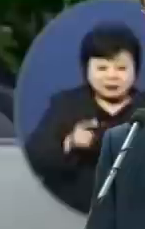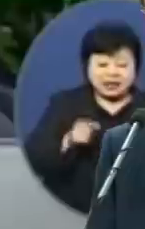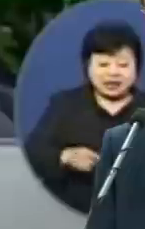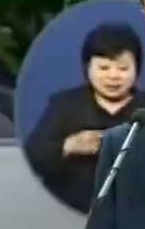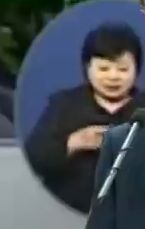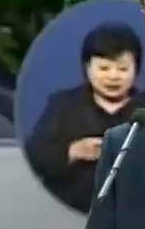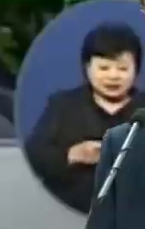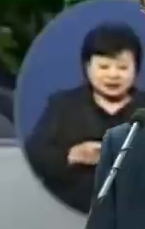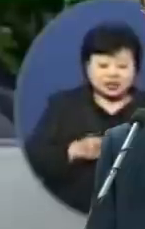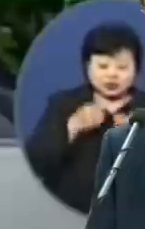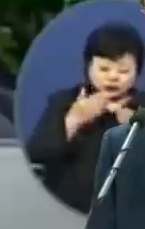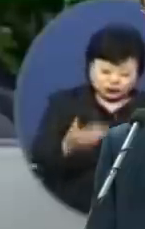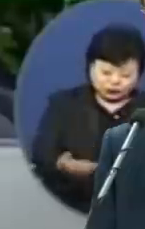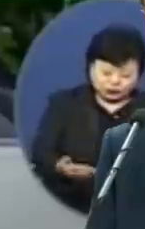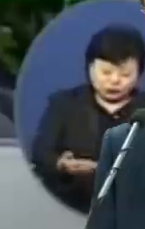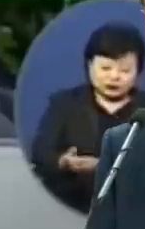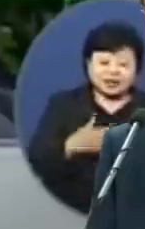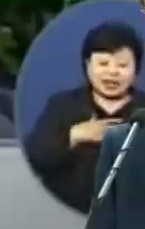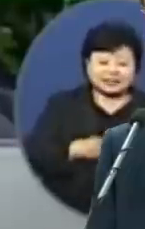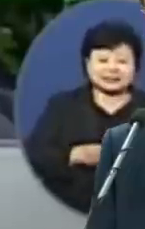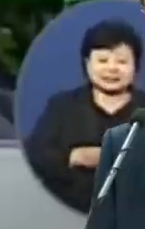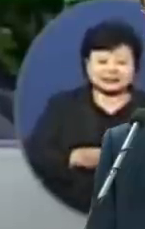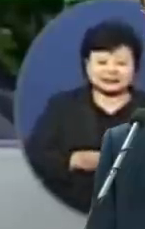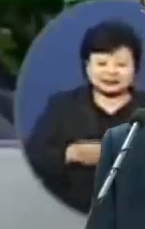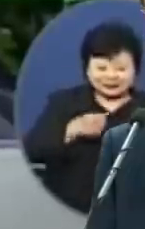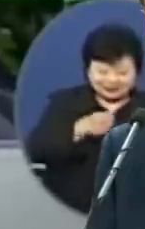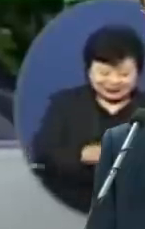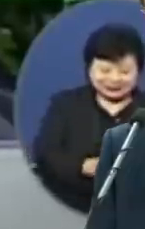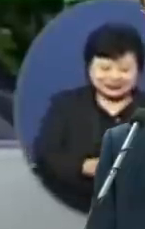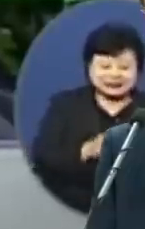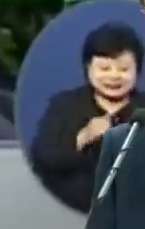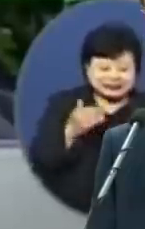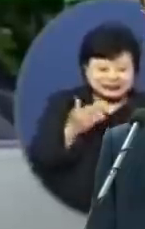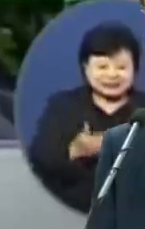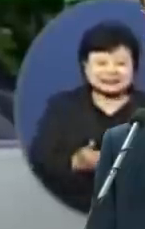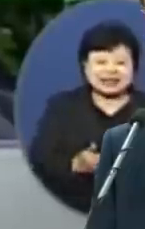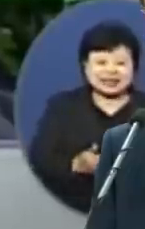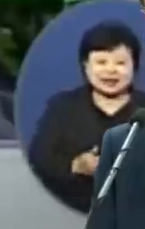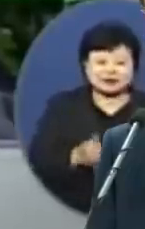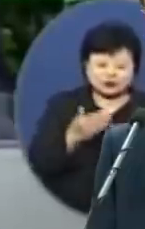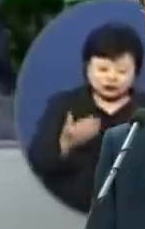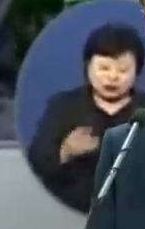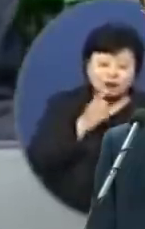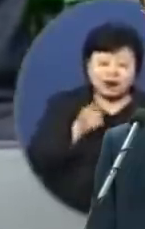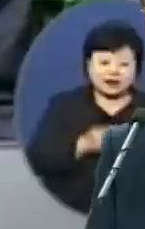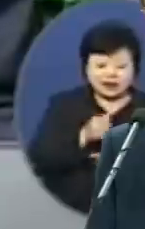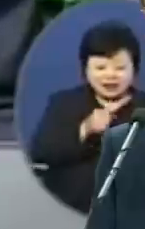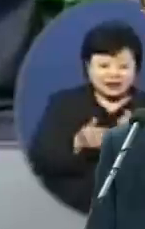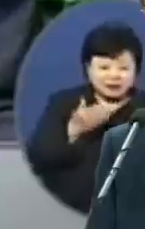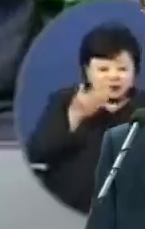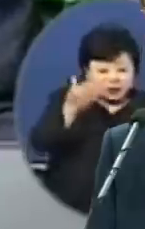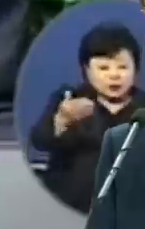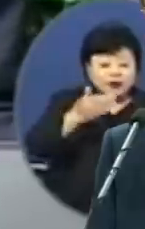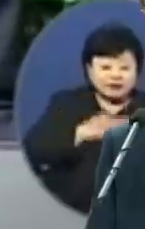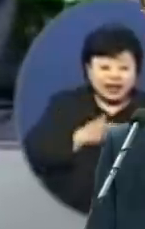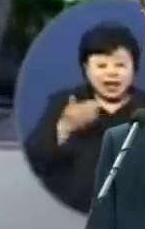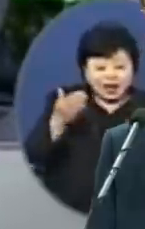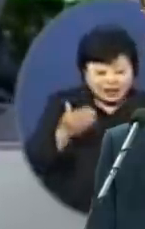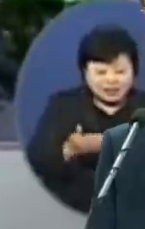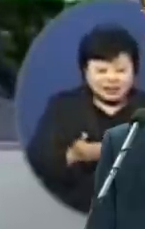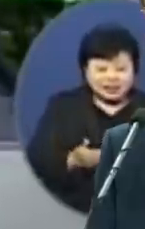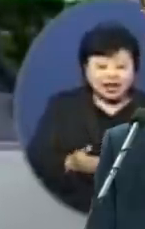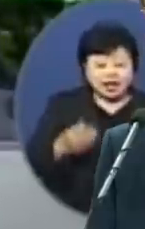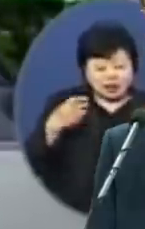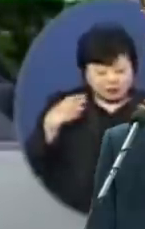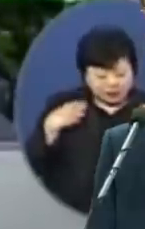첫날을 휴식하는 날로 안식일로 정해서 인생들에게 그날부터 살게 시작한 것처럼 하나님은 여러분과 나의 일을 다